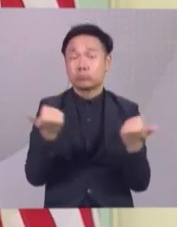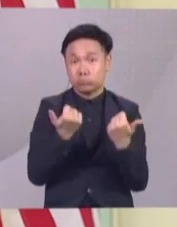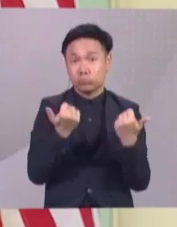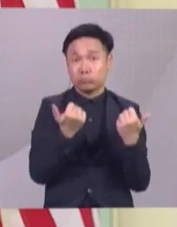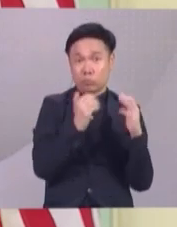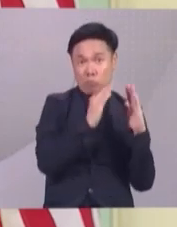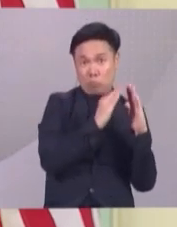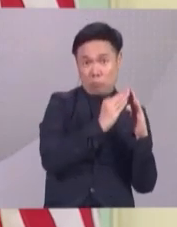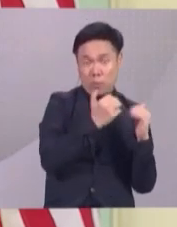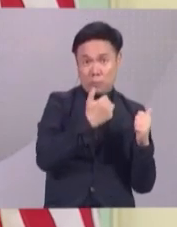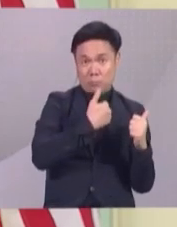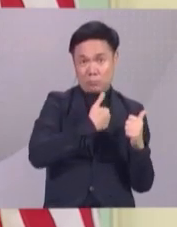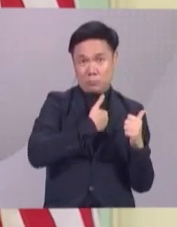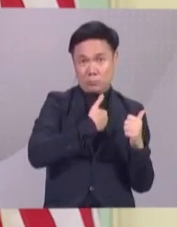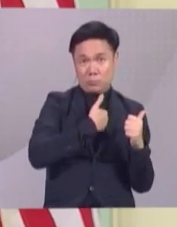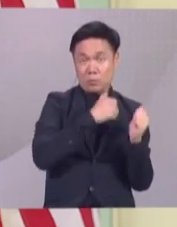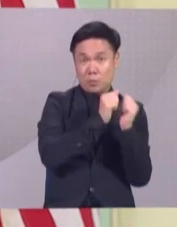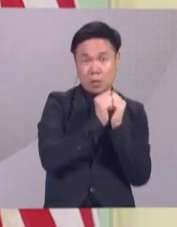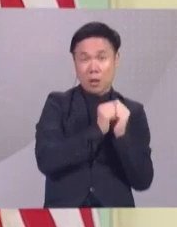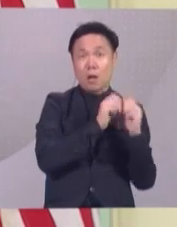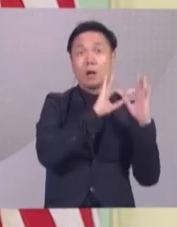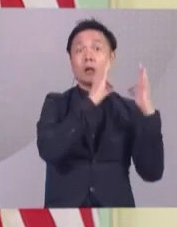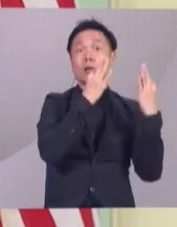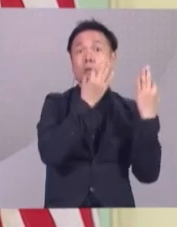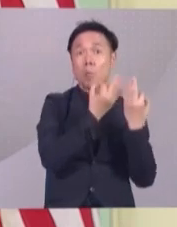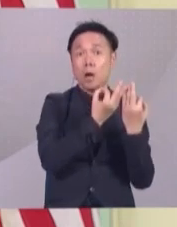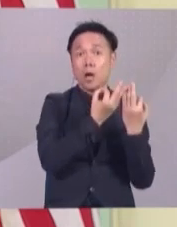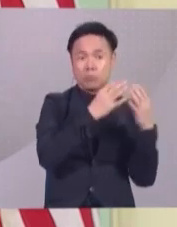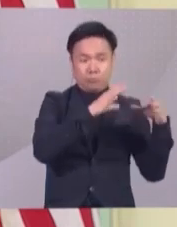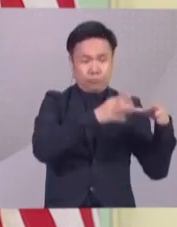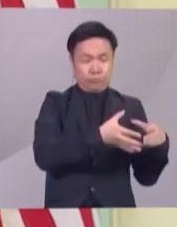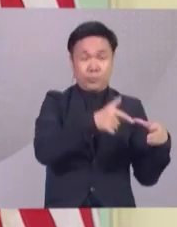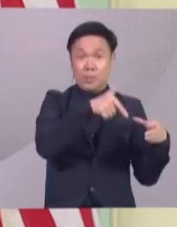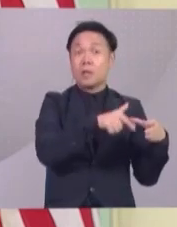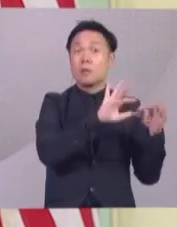rumah sendiri dalam keluarga dengan keluarga di dalam rumah tersebut.